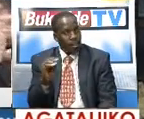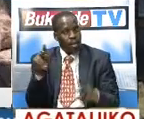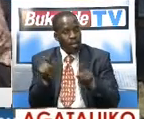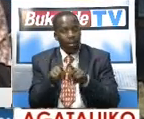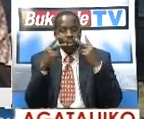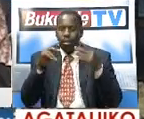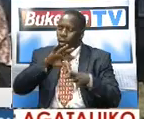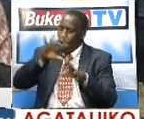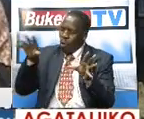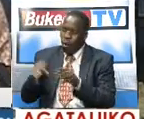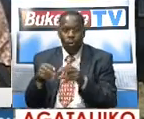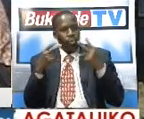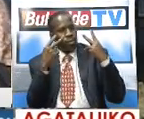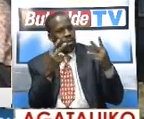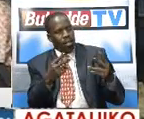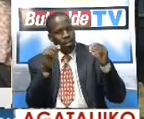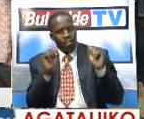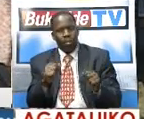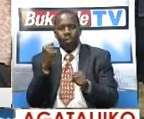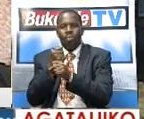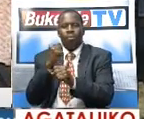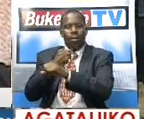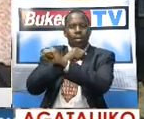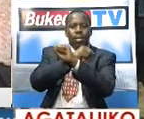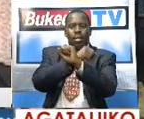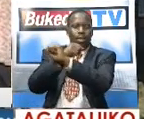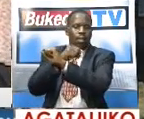twena ntugireeba tutuyina ekiturikukora.